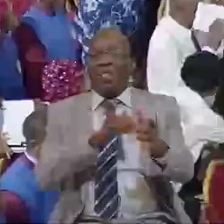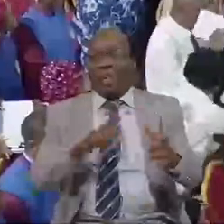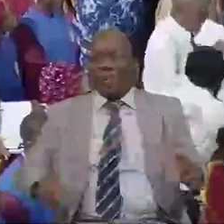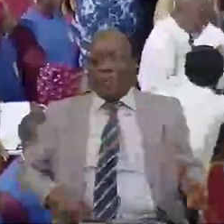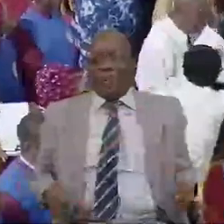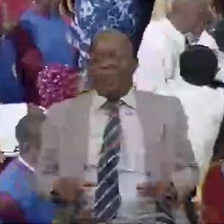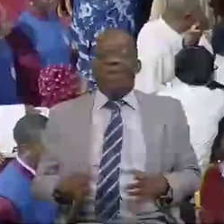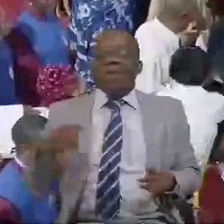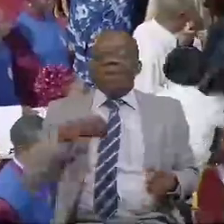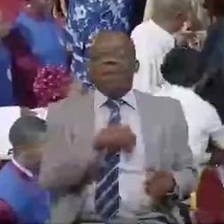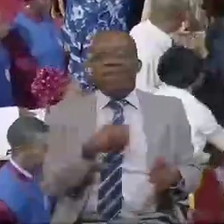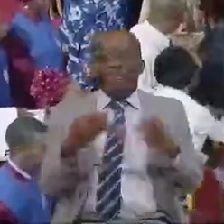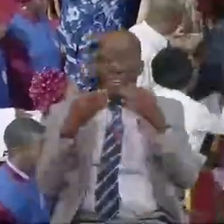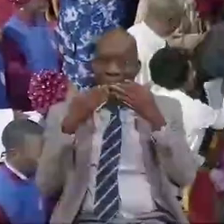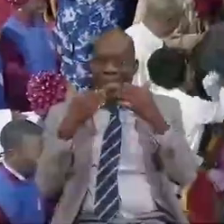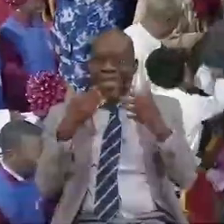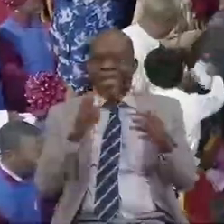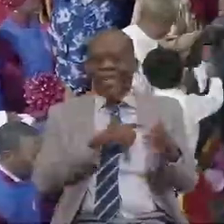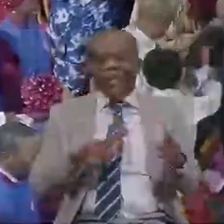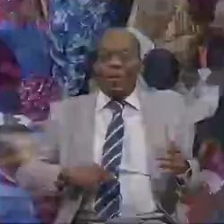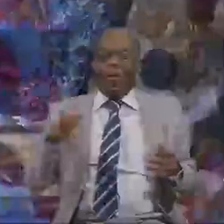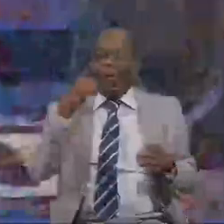Nous remercions le Seigneur qui nous a rassemblés